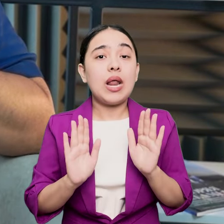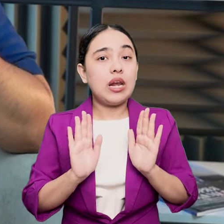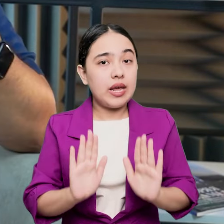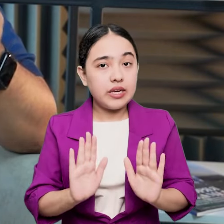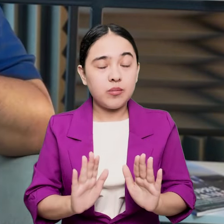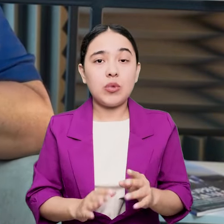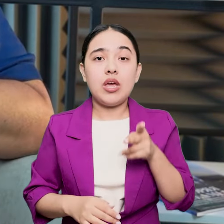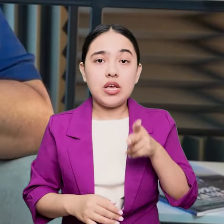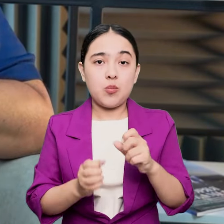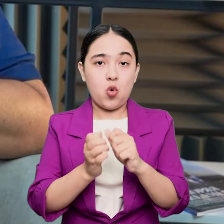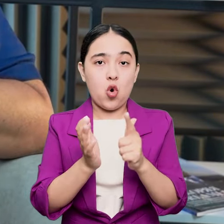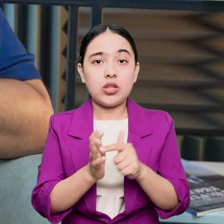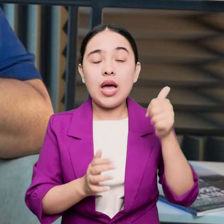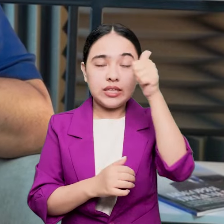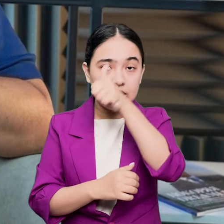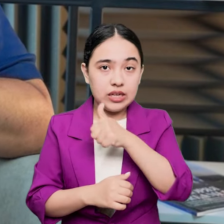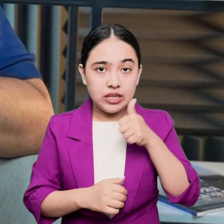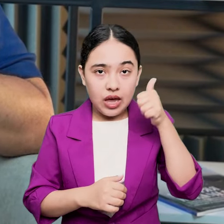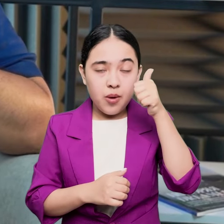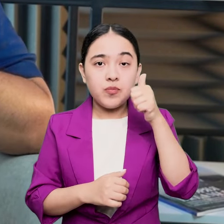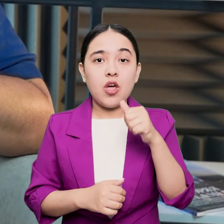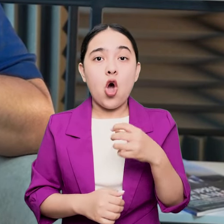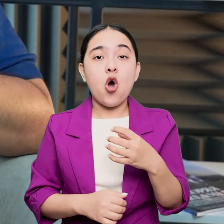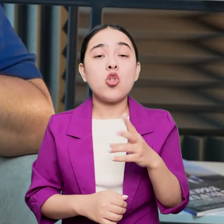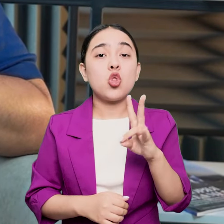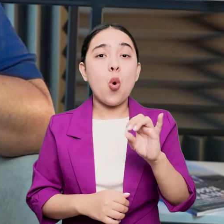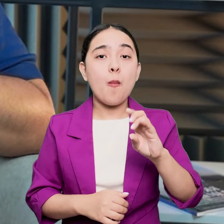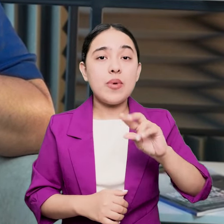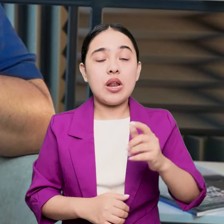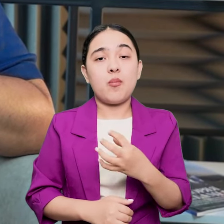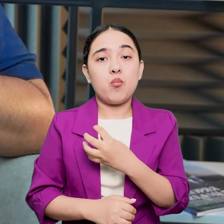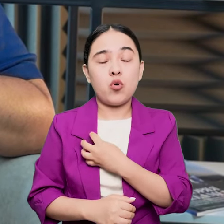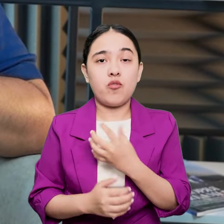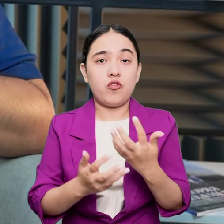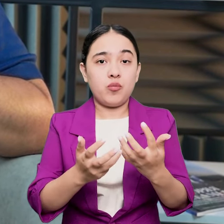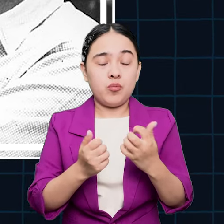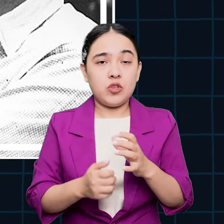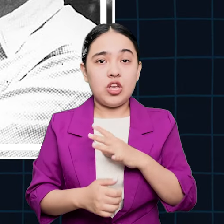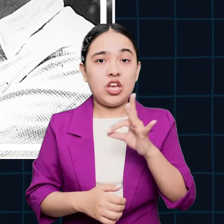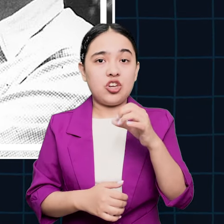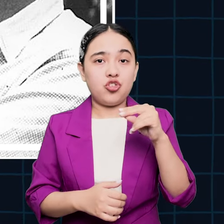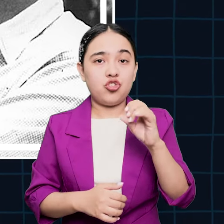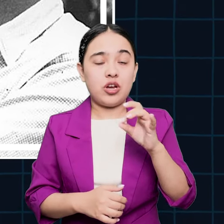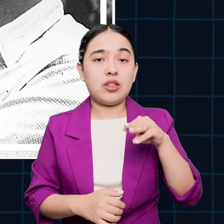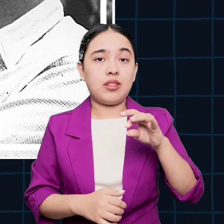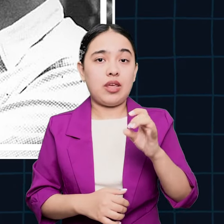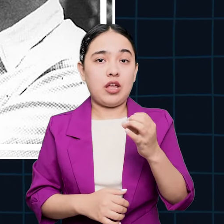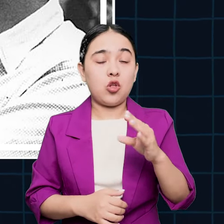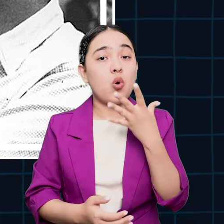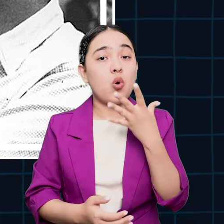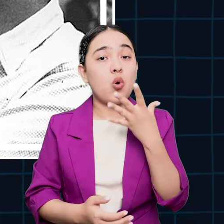Lekin 2017-yilda Nobel mukofotiga sazovor bo'lgan Richard Taylor o'zini uyida bir